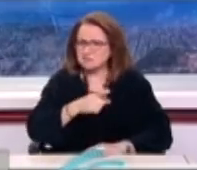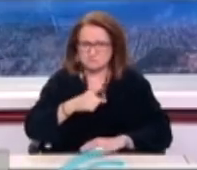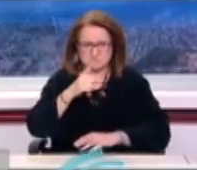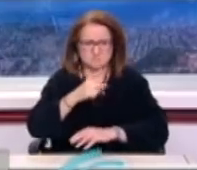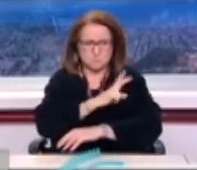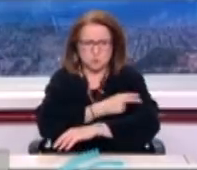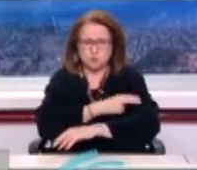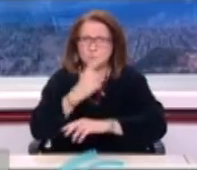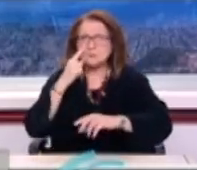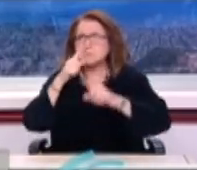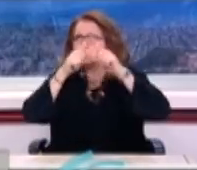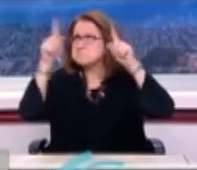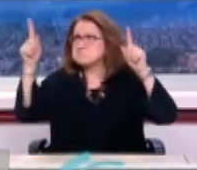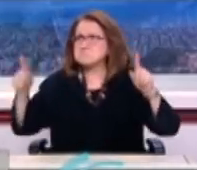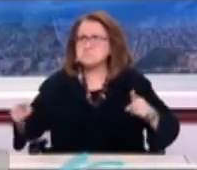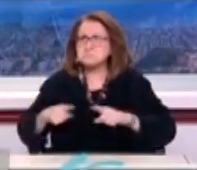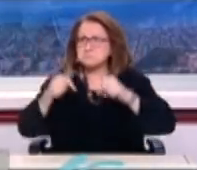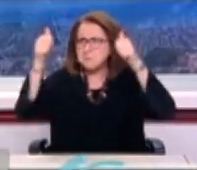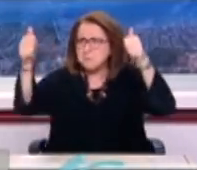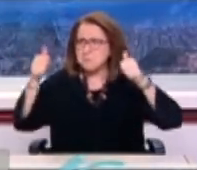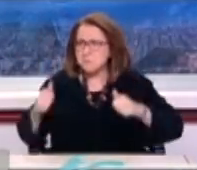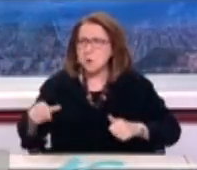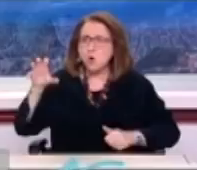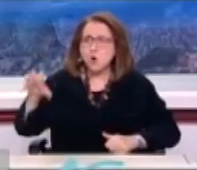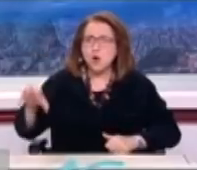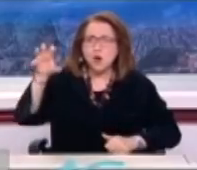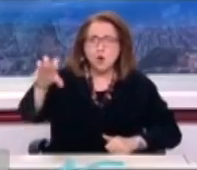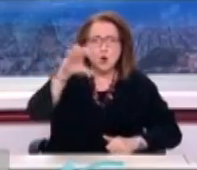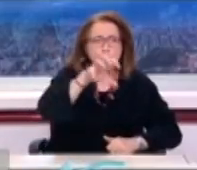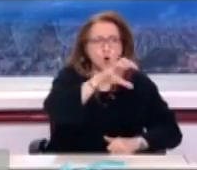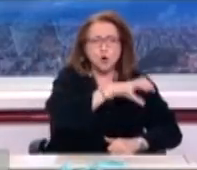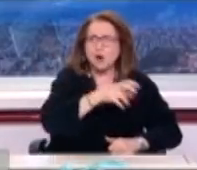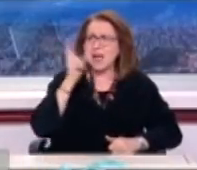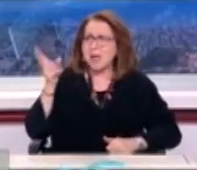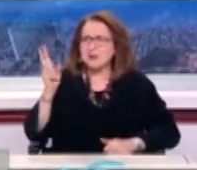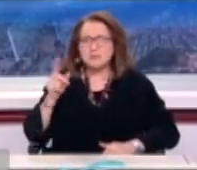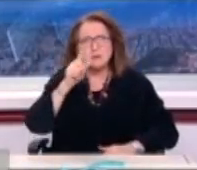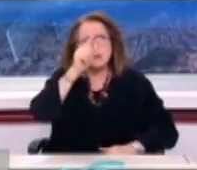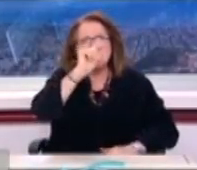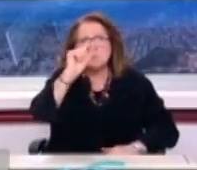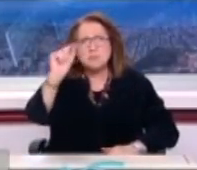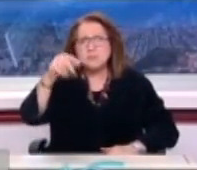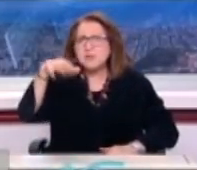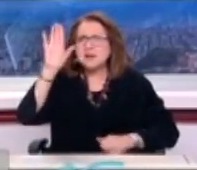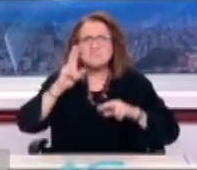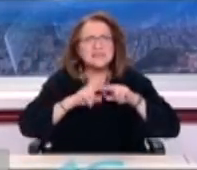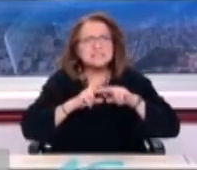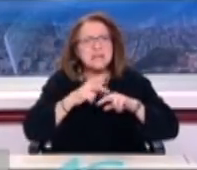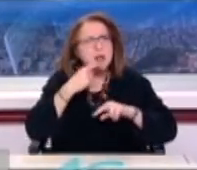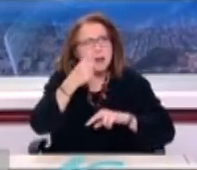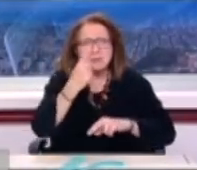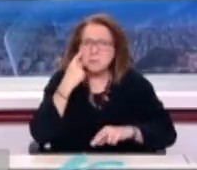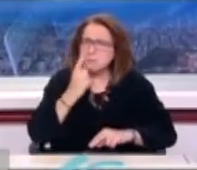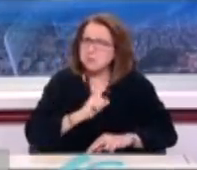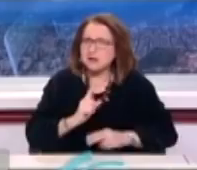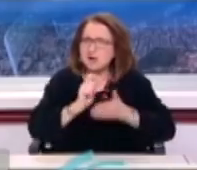χώρες όπως το Ισραήλ, που βλέπουμε ότι υπάρχει τελικά θέμα. Ναι. Είδατε, είναι δυναμική η εξέλιξη μιας τέτοιας επιδημίας και